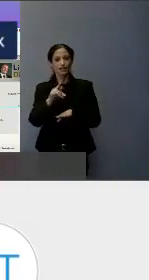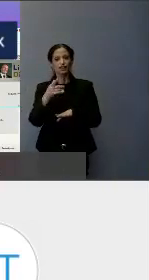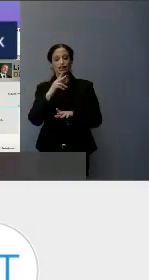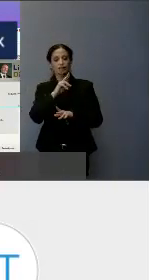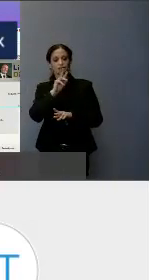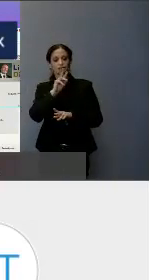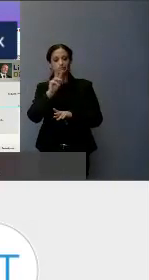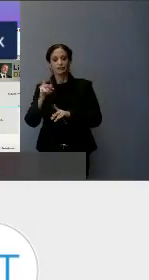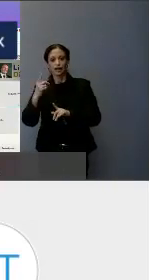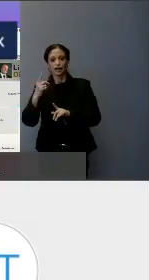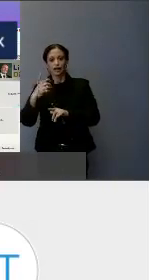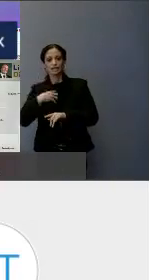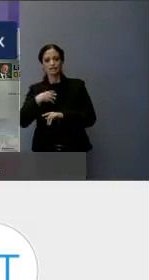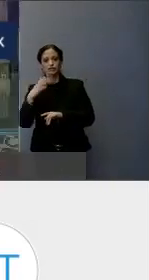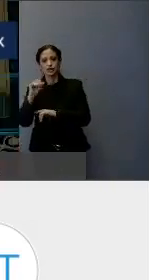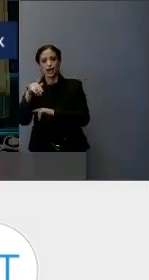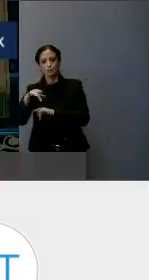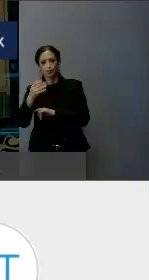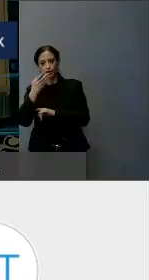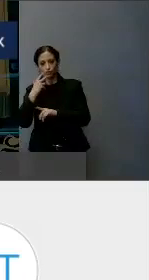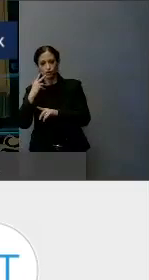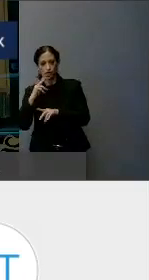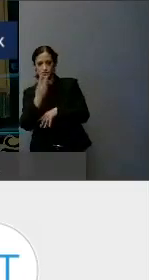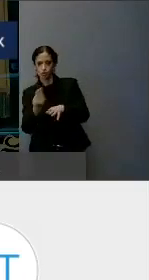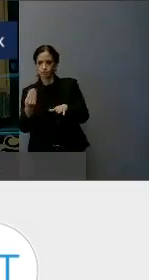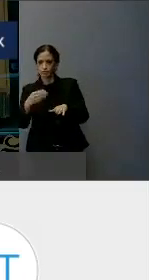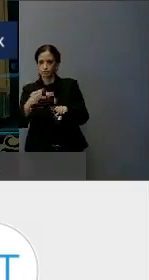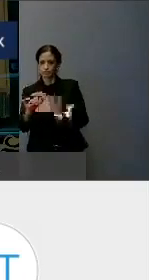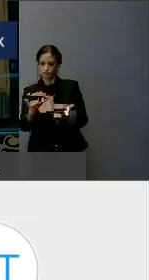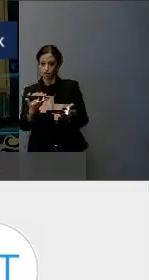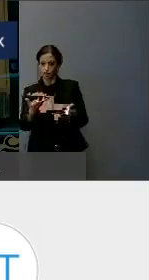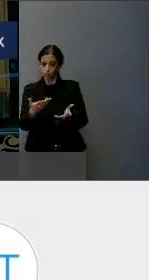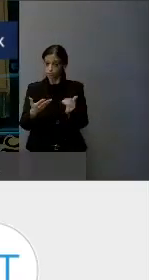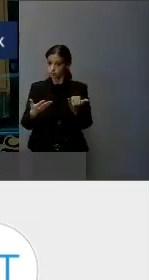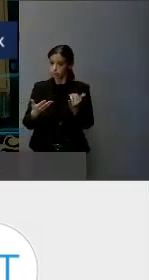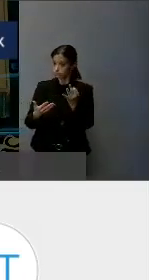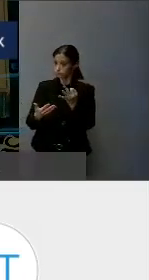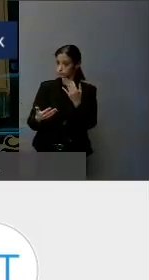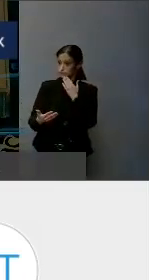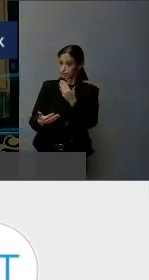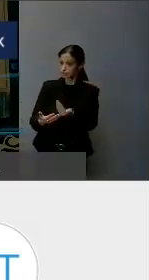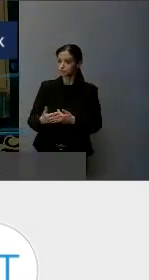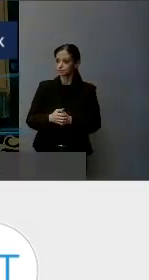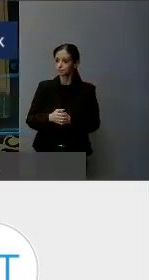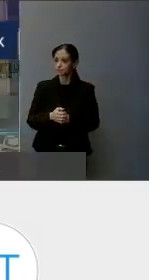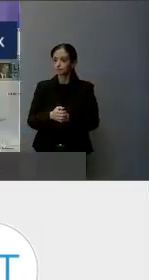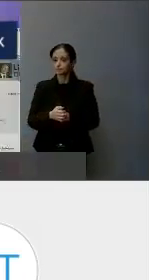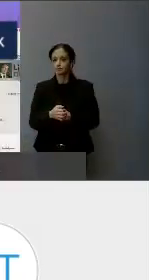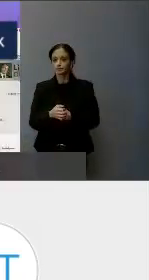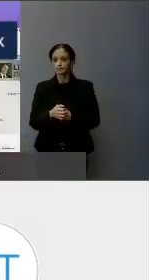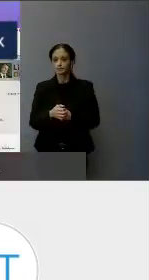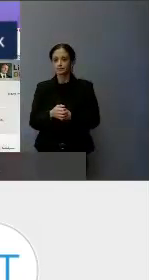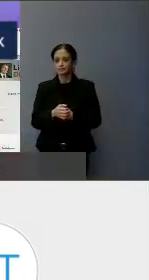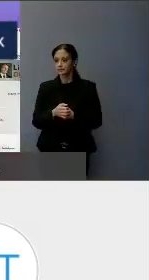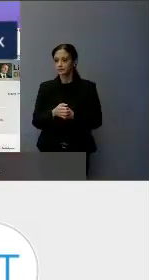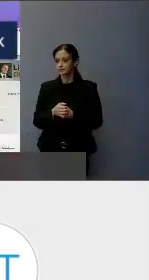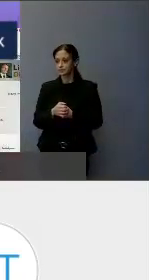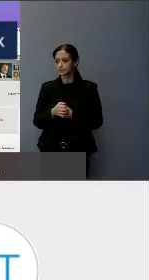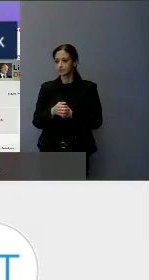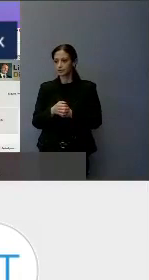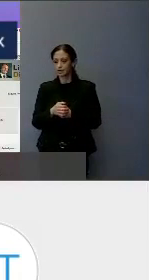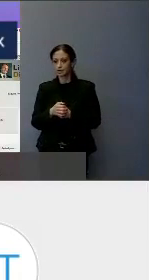l'assessore in campo non voleva integrare la risposta credo che se è d'accordo mi scusi eh ma non erano mi era stato preannunciato